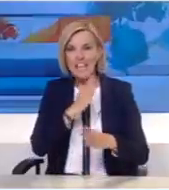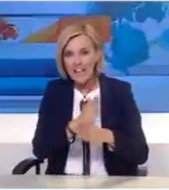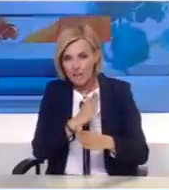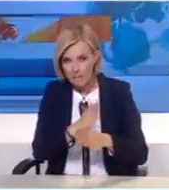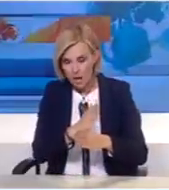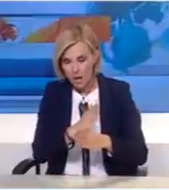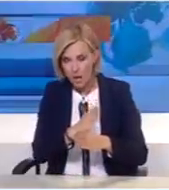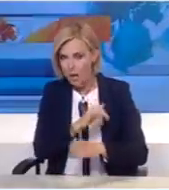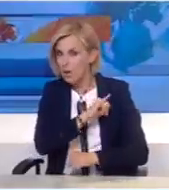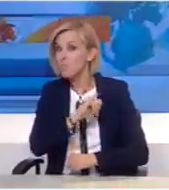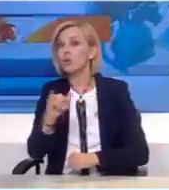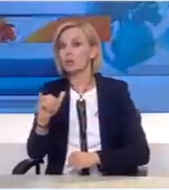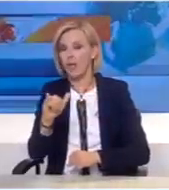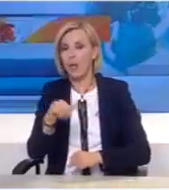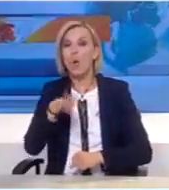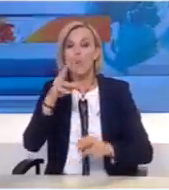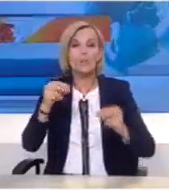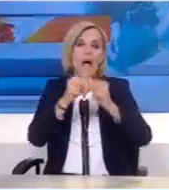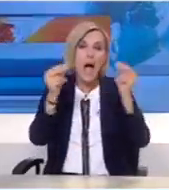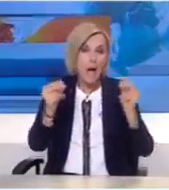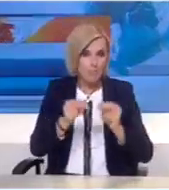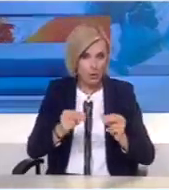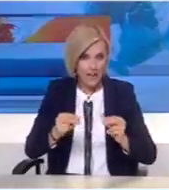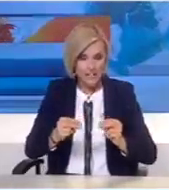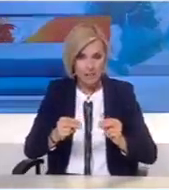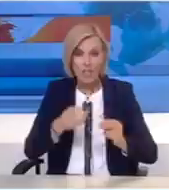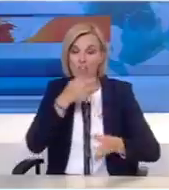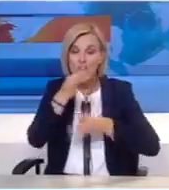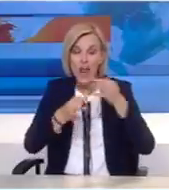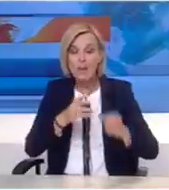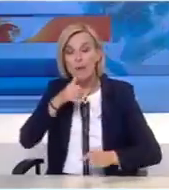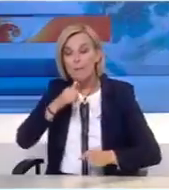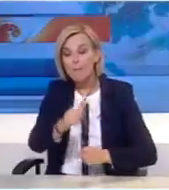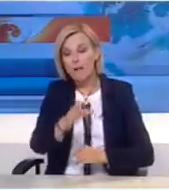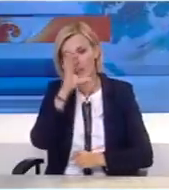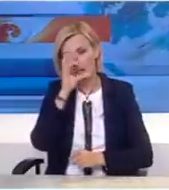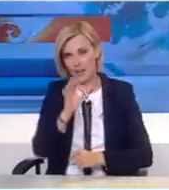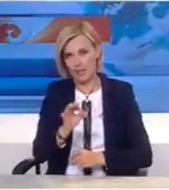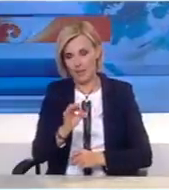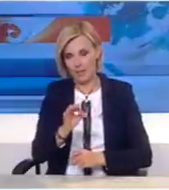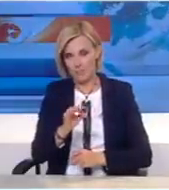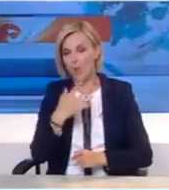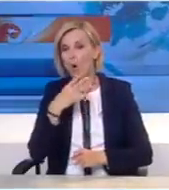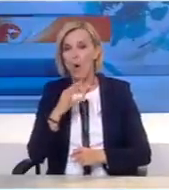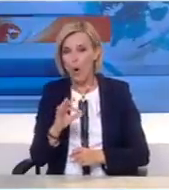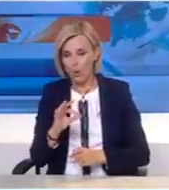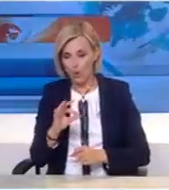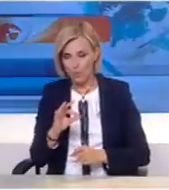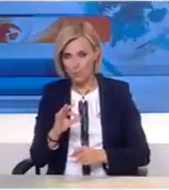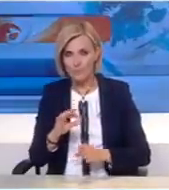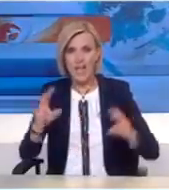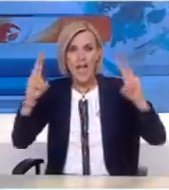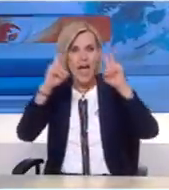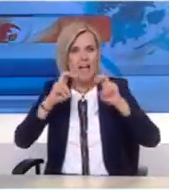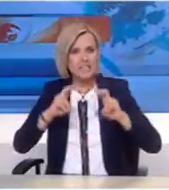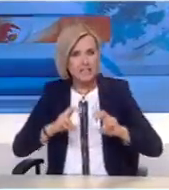απόκρυψης κάποιων αποτελεσμάτων ή κάποιων κρουσμάτων. Και αυτό γιατί οι